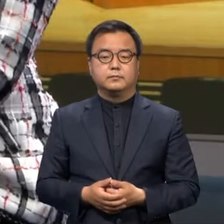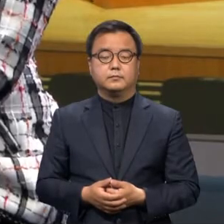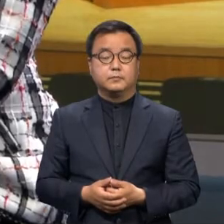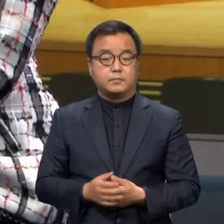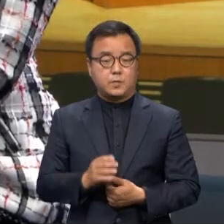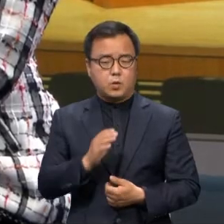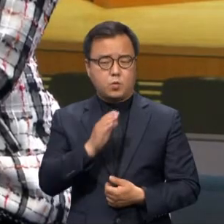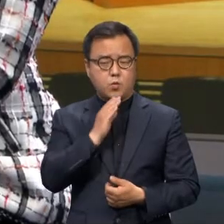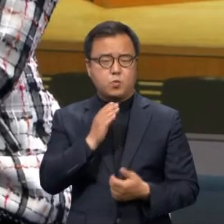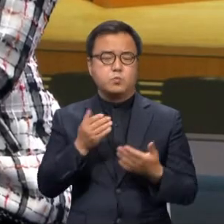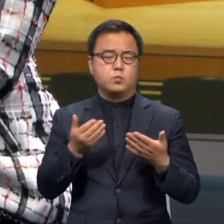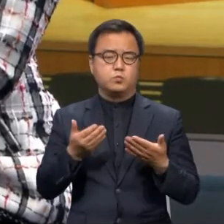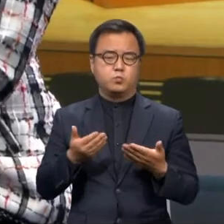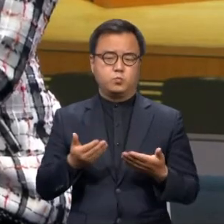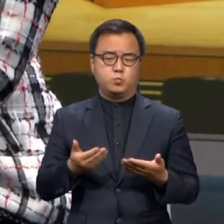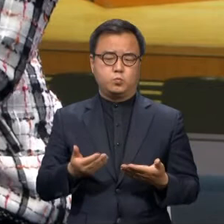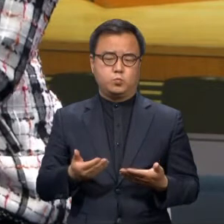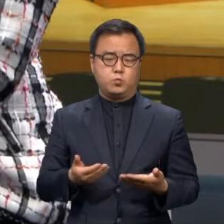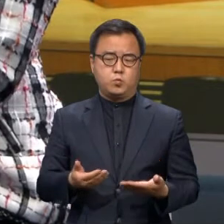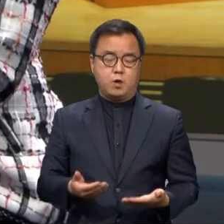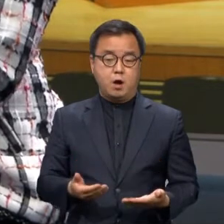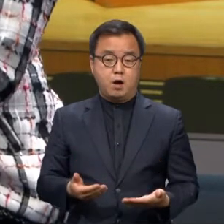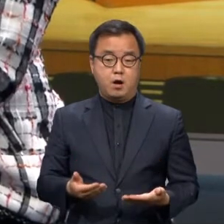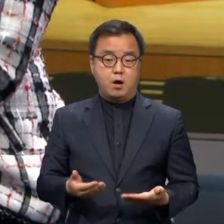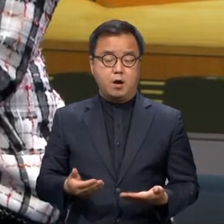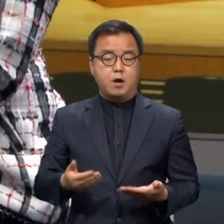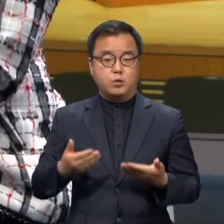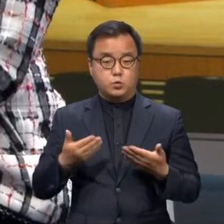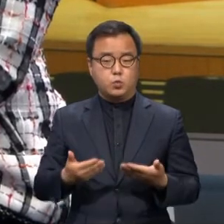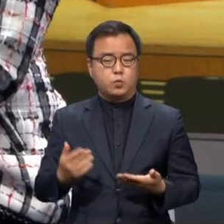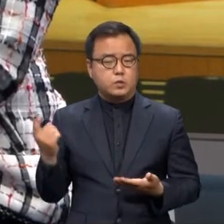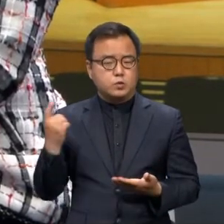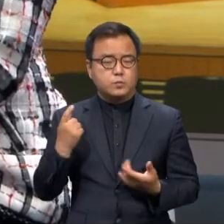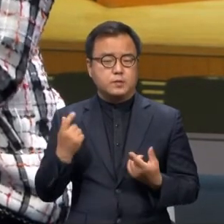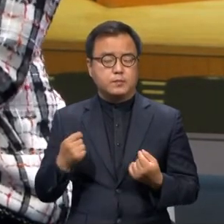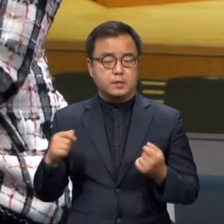네, 중후하고 이 나지막한 첼로의 음색에 왠지 모를